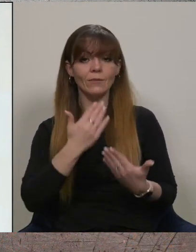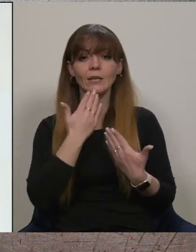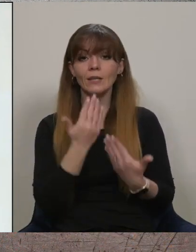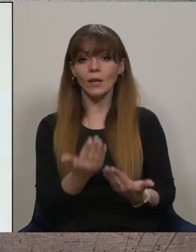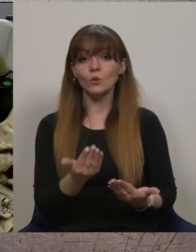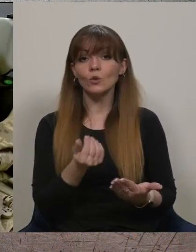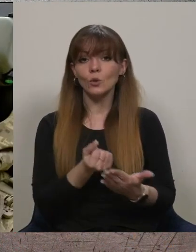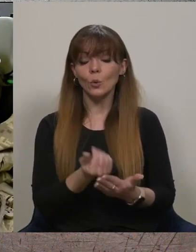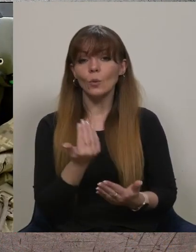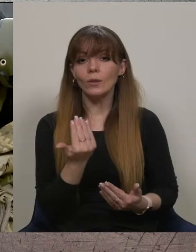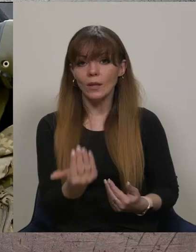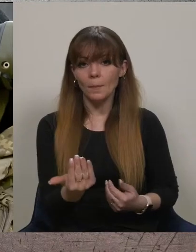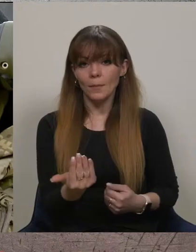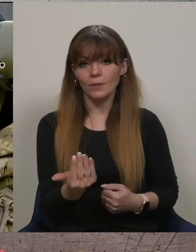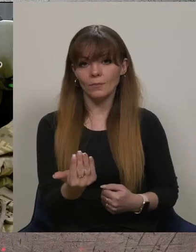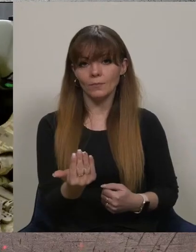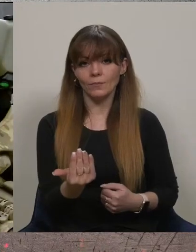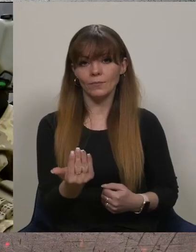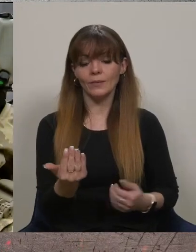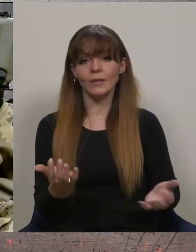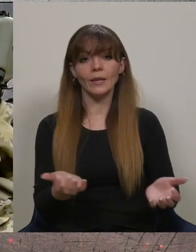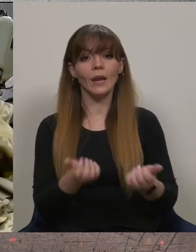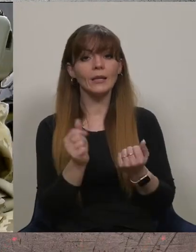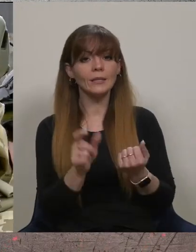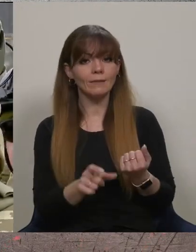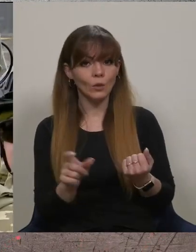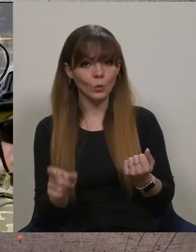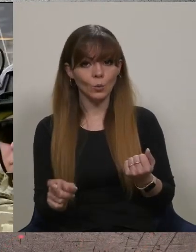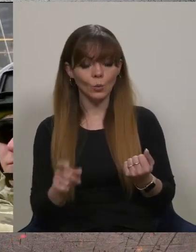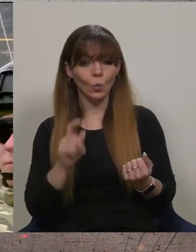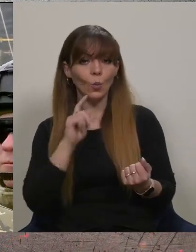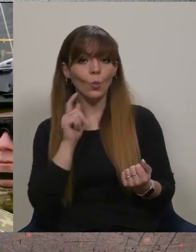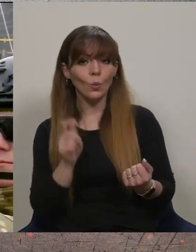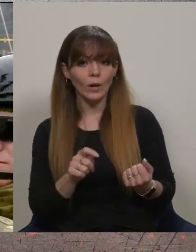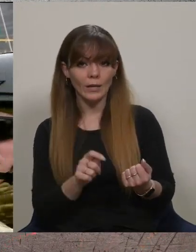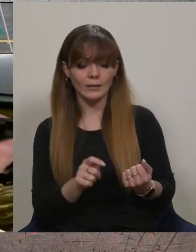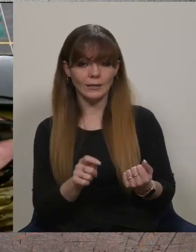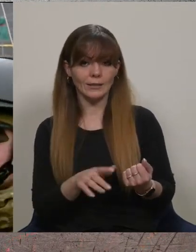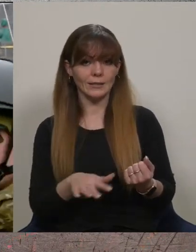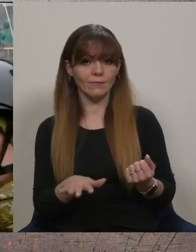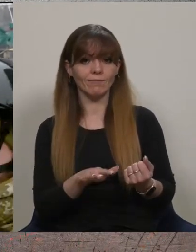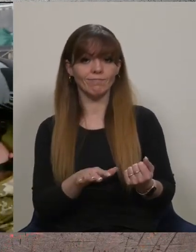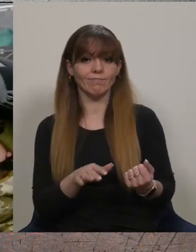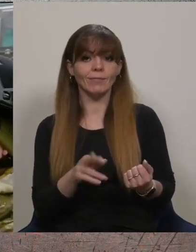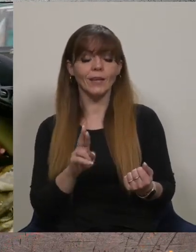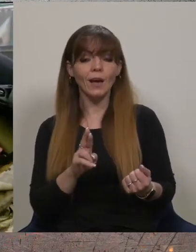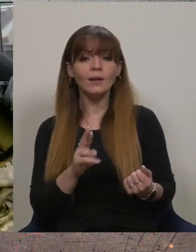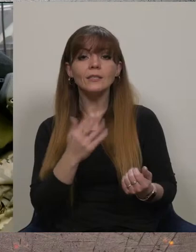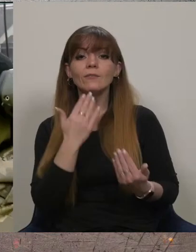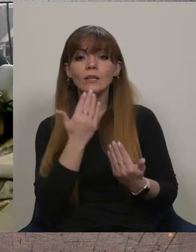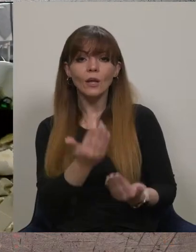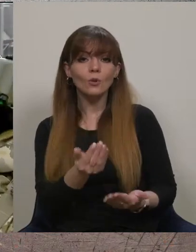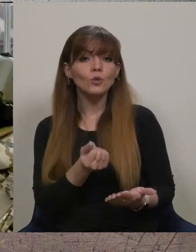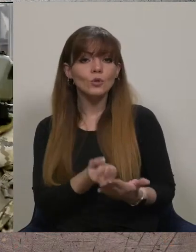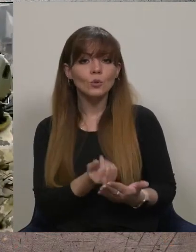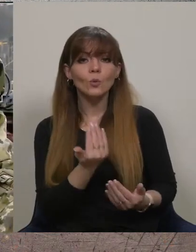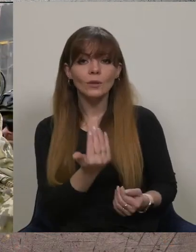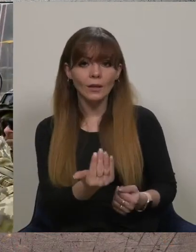до тебе, рятівнику українців. Я звертаюся до тебе,